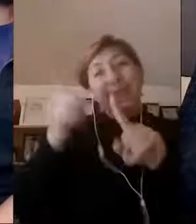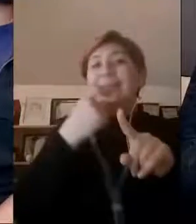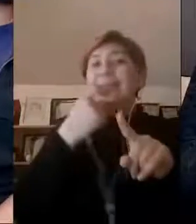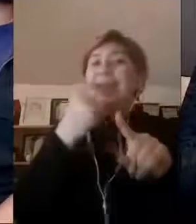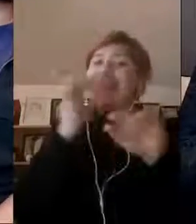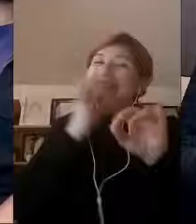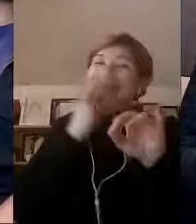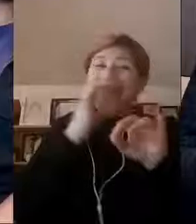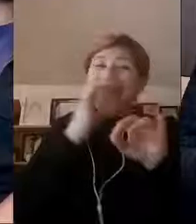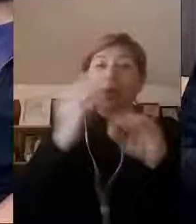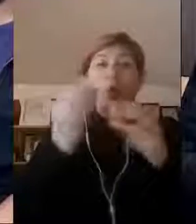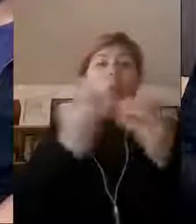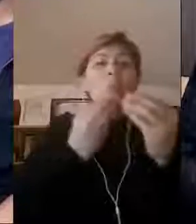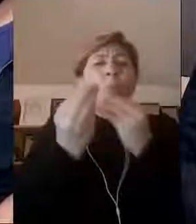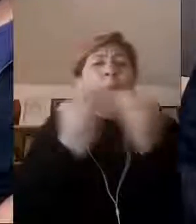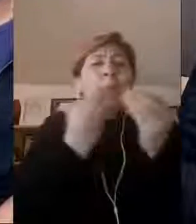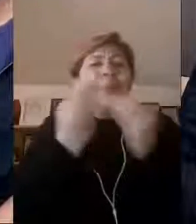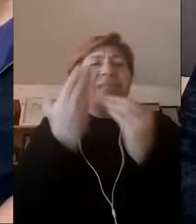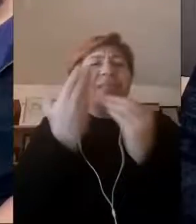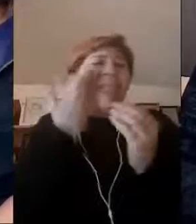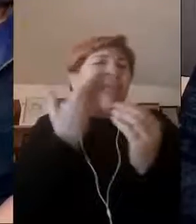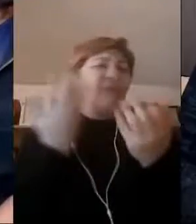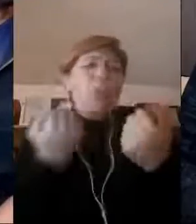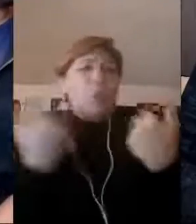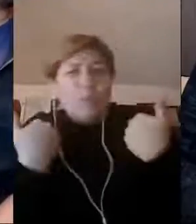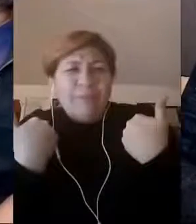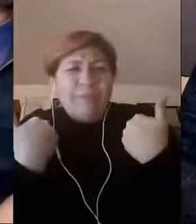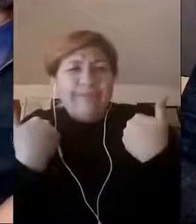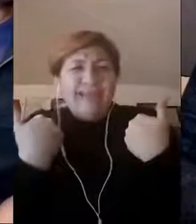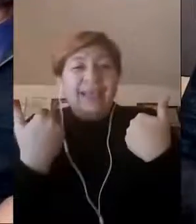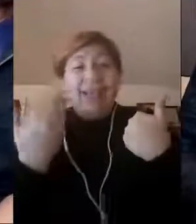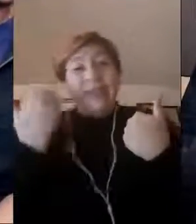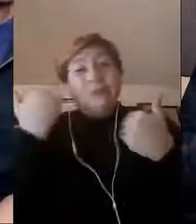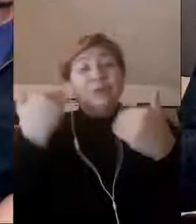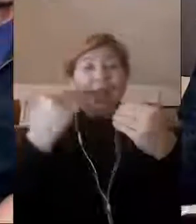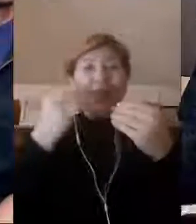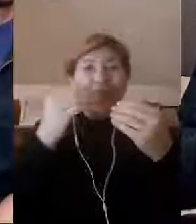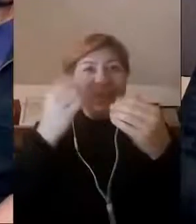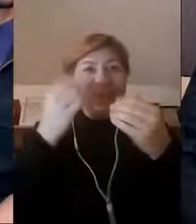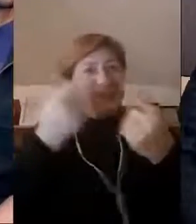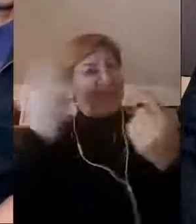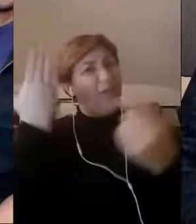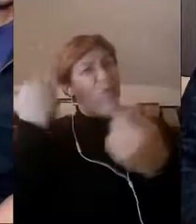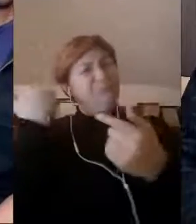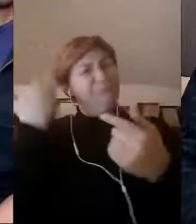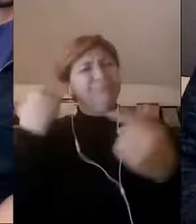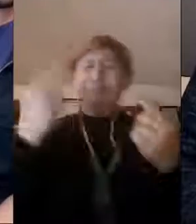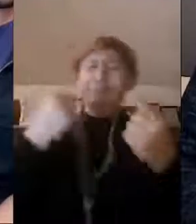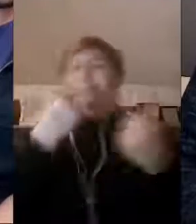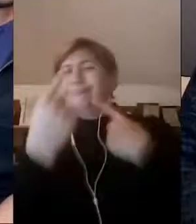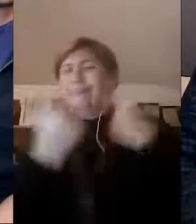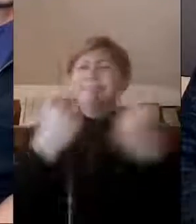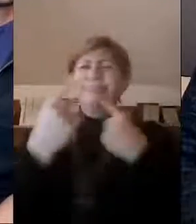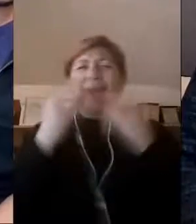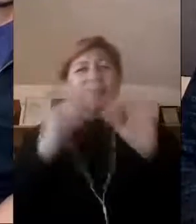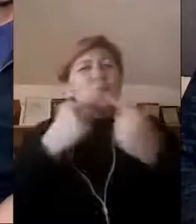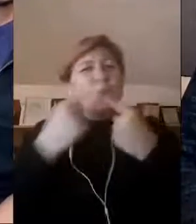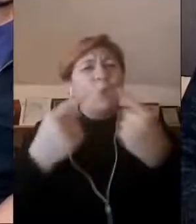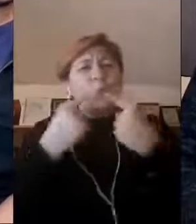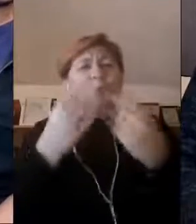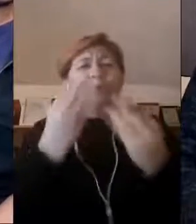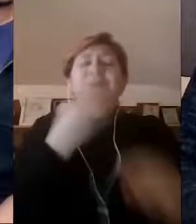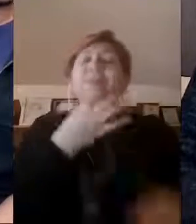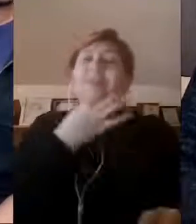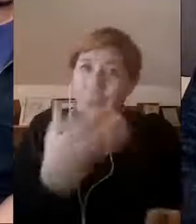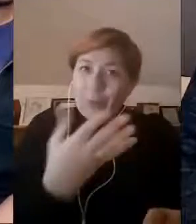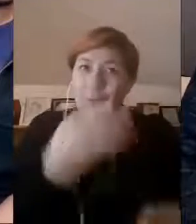İkincisi, muhabbetinden keyif alıyorum. Evet. Daha önceki yayınlarımızda bunu Evet, tartışmıştık bunu zaten. daha önceki yayınlarda da söylemiştik. Çok teşekkür